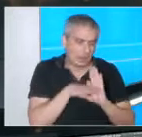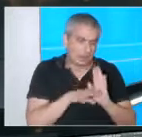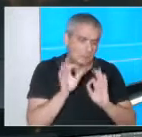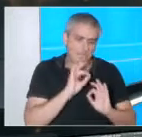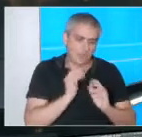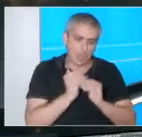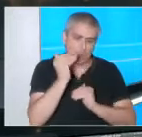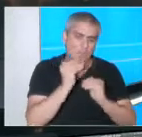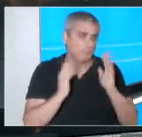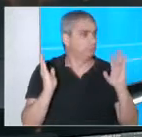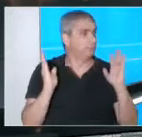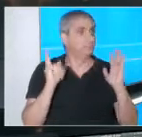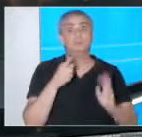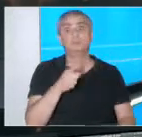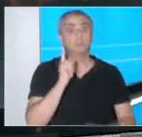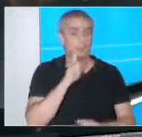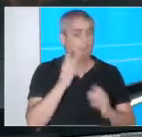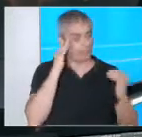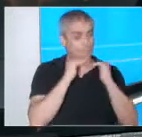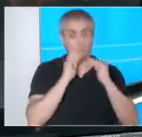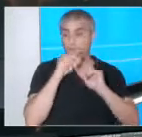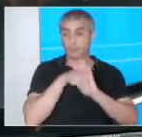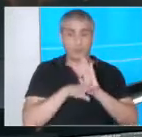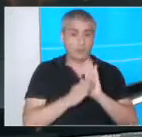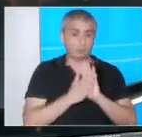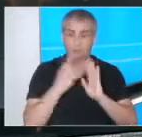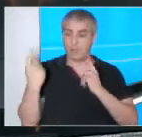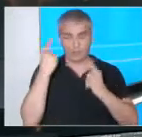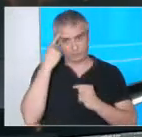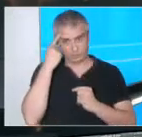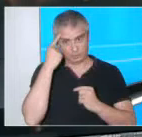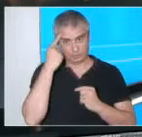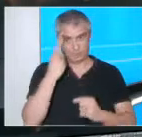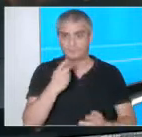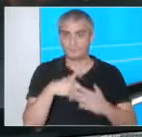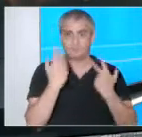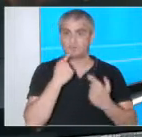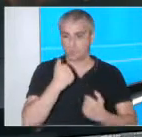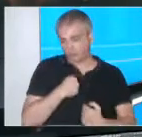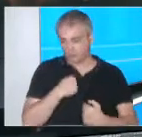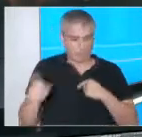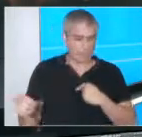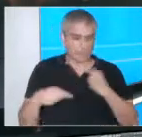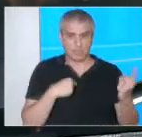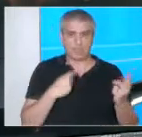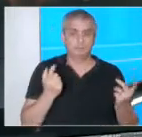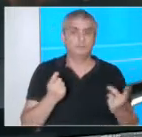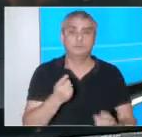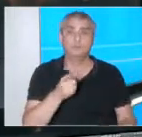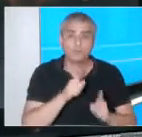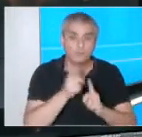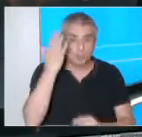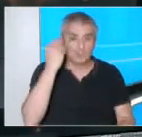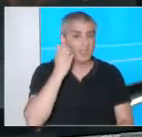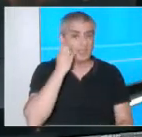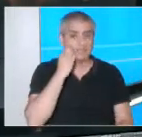אחד לא חורג מכללי המשחק. אז, אז, אז זה נקרא מתואם, אם יש כללי משחק, כל אחד יודע. זה לא שהם מתקשרים בבוקר, אומרים, עכשיו אני אבקוק אותך ותחזיר לי, כמו שהיה עם